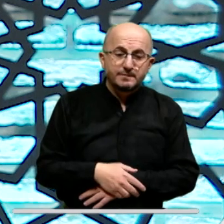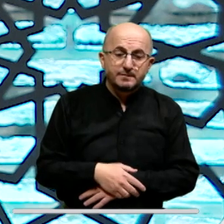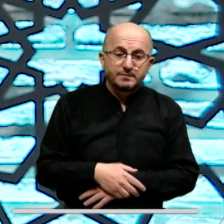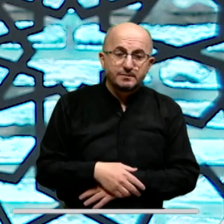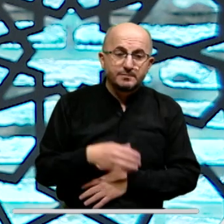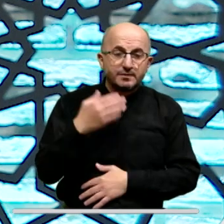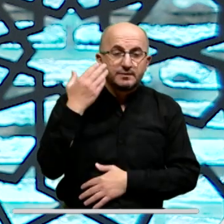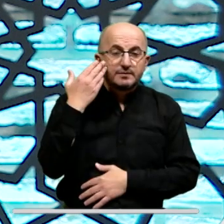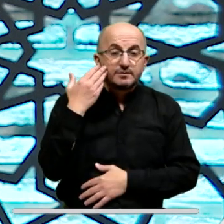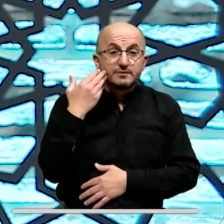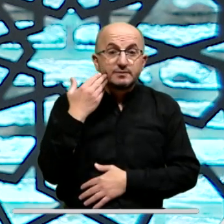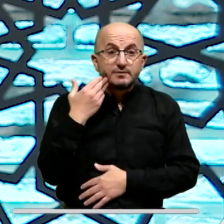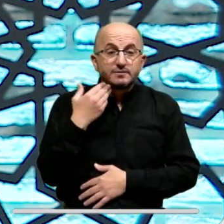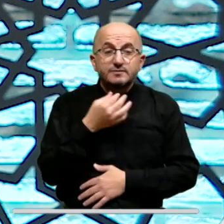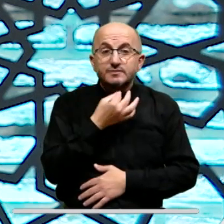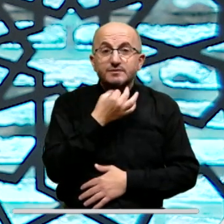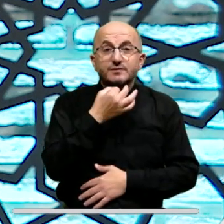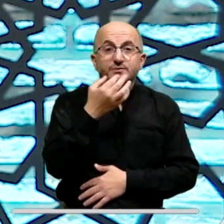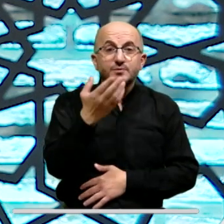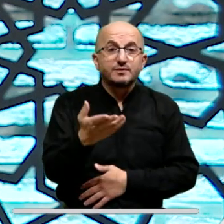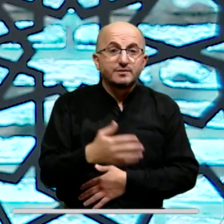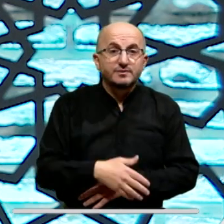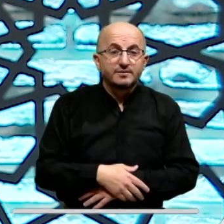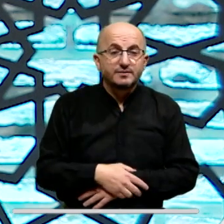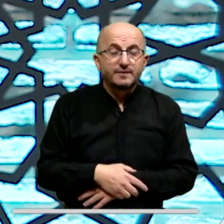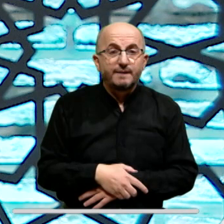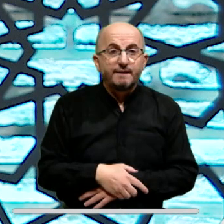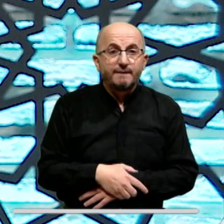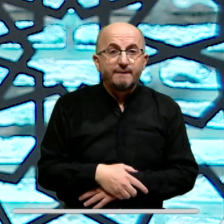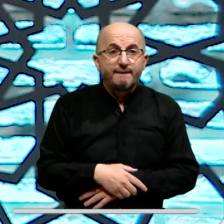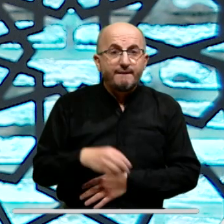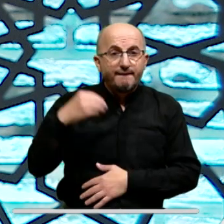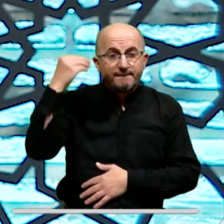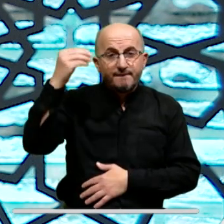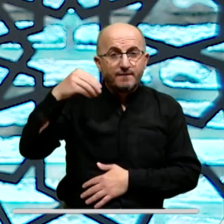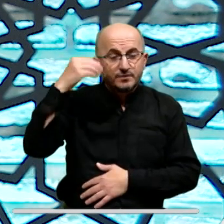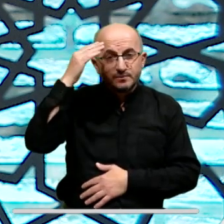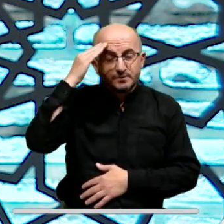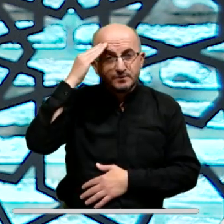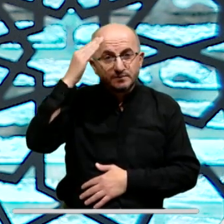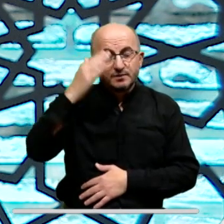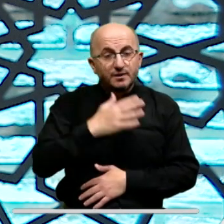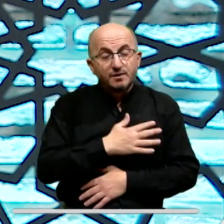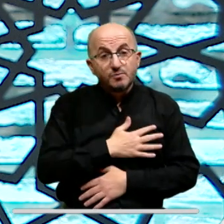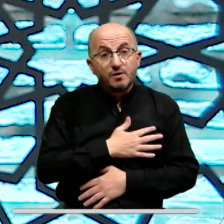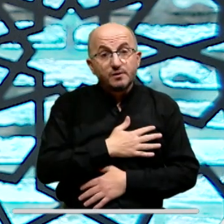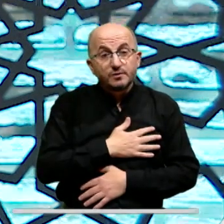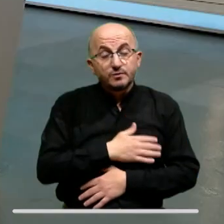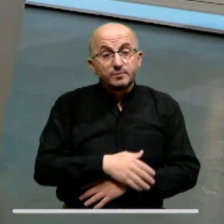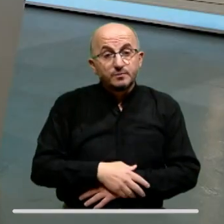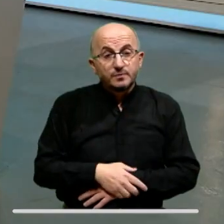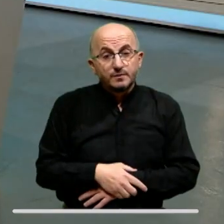dinliyorum. Sağ olun. Teşekkür ederiz. Şey değer uzun. Hocama da selamun aleyküm diyeyim oğlum. Allah razı olsun.